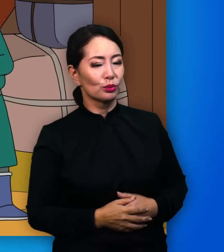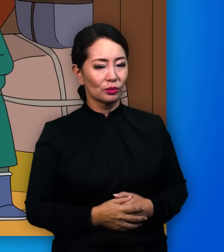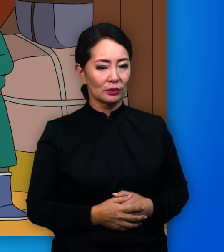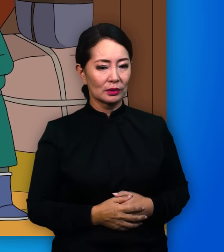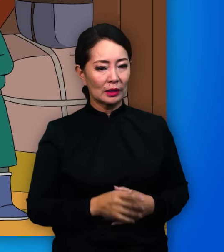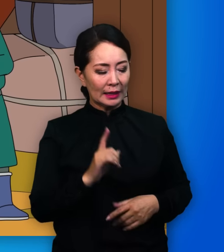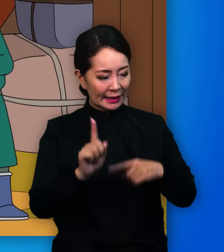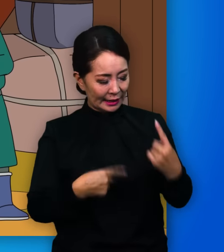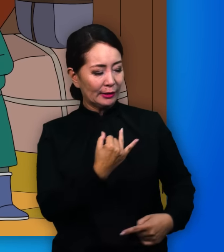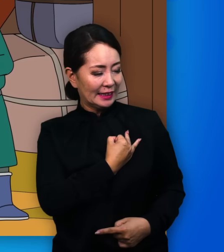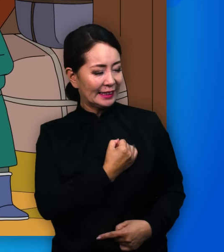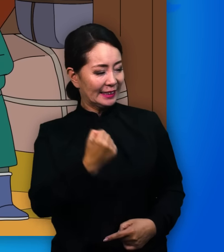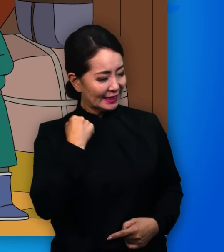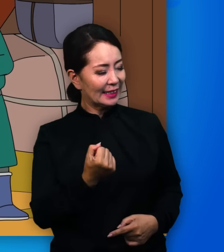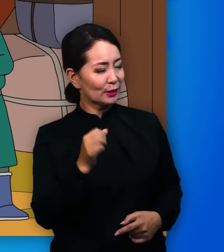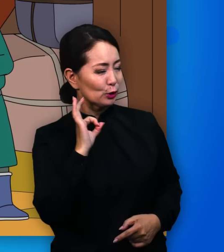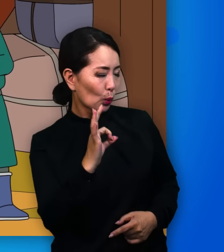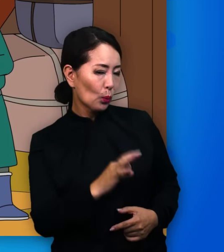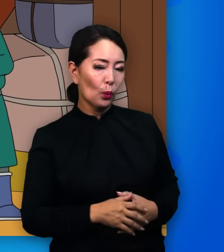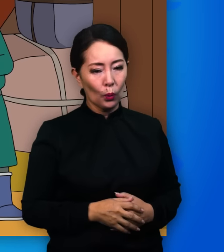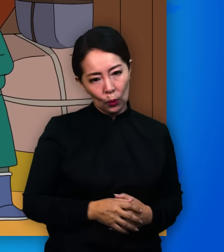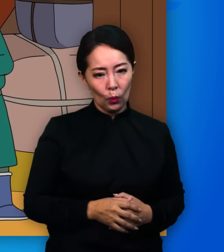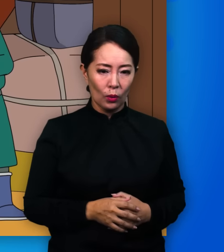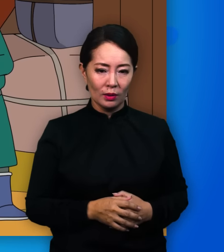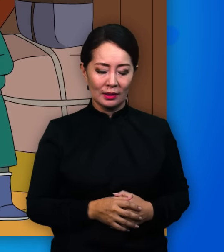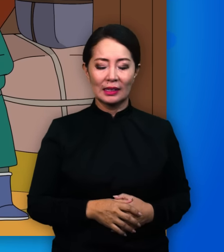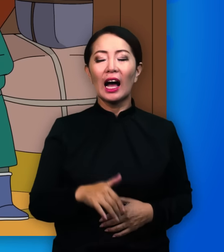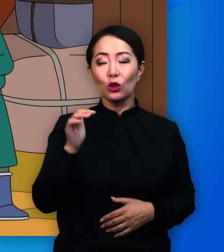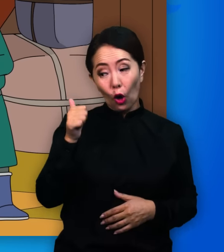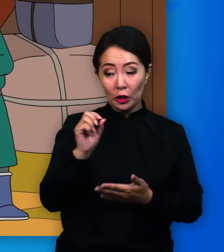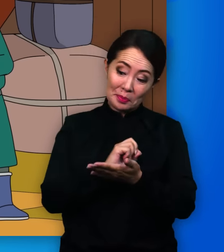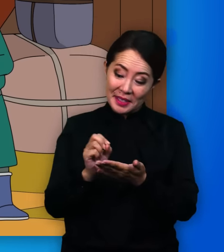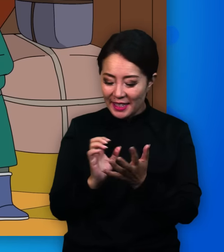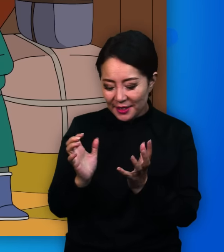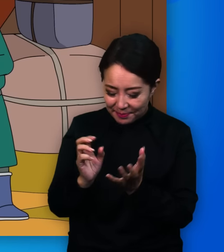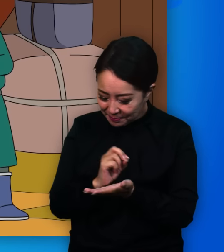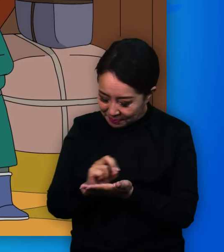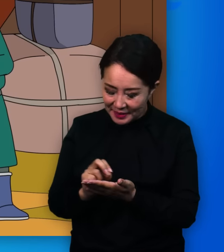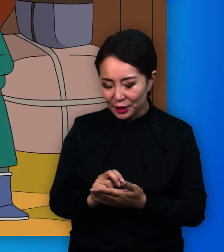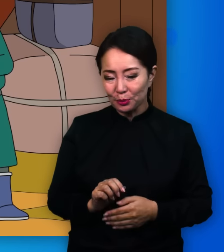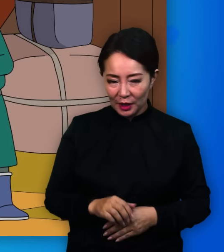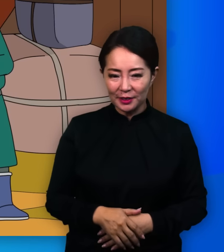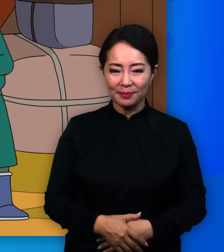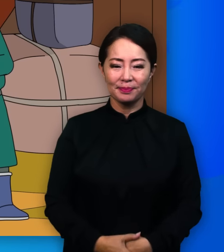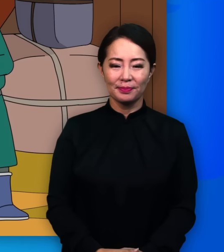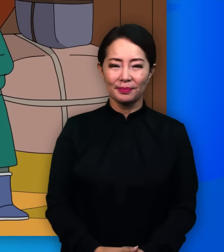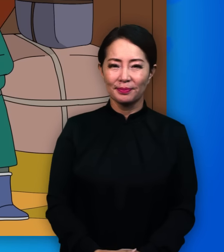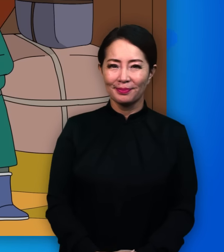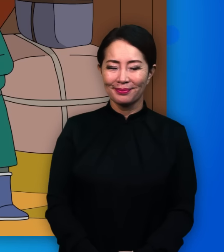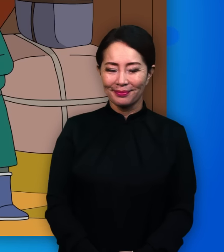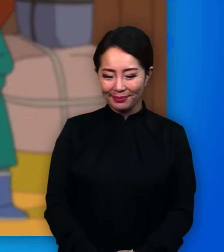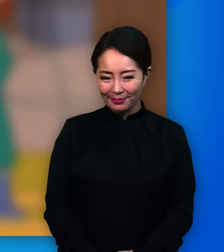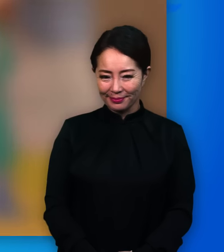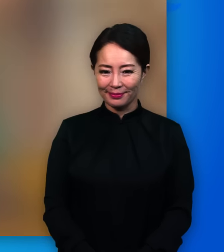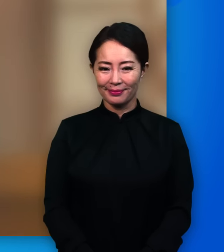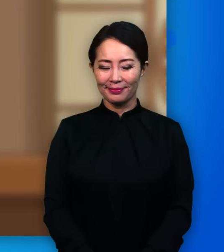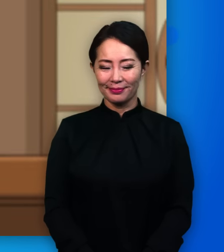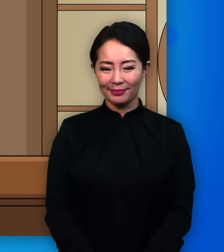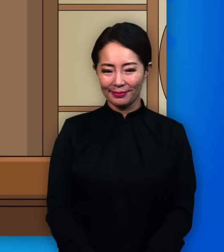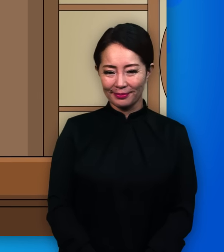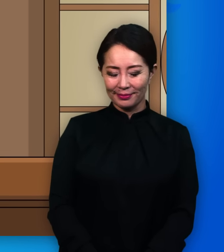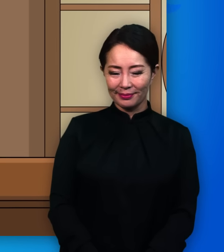харин байдаггүй. Яа, за ахын ч та хөл толгоонд илтгэхгүй л ажилдаа явж ин да. Дараа сайхан уулз идэхүү